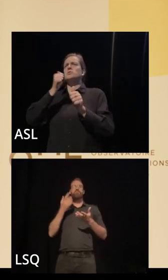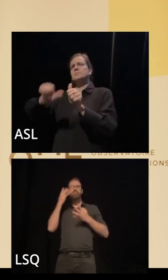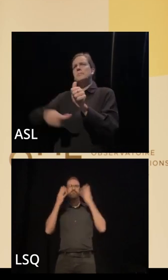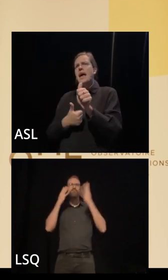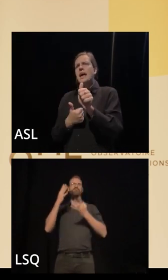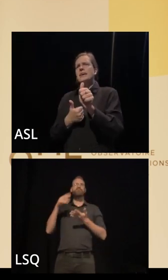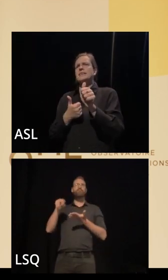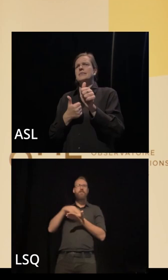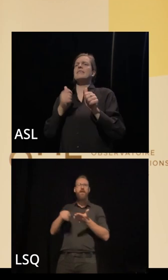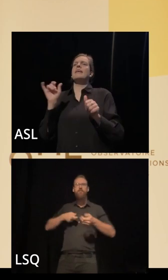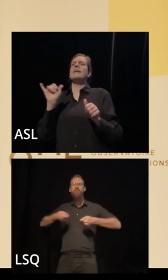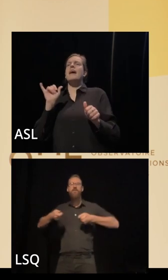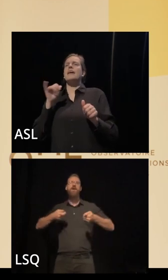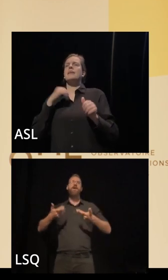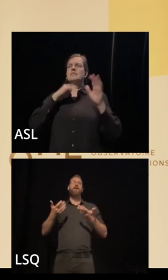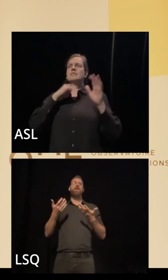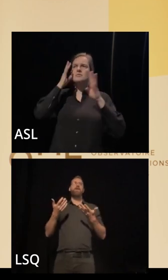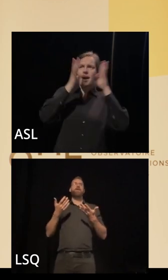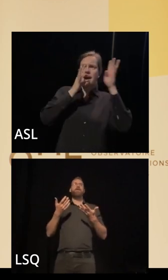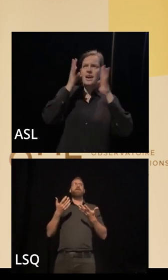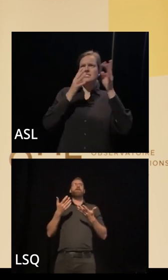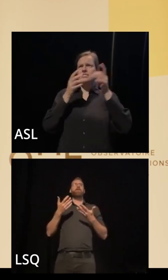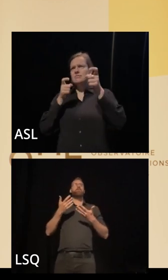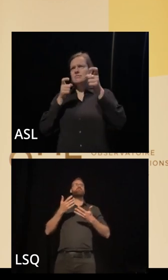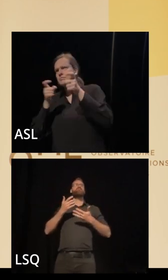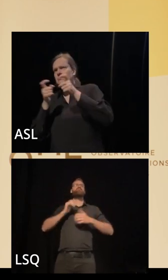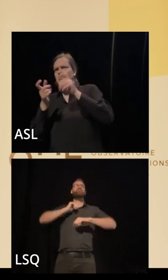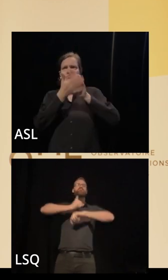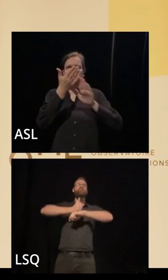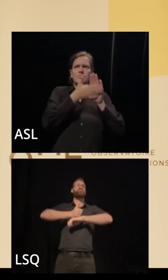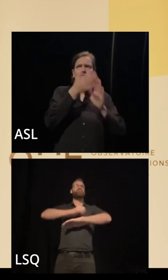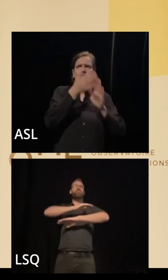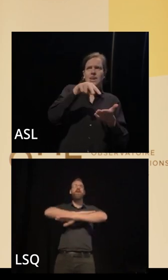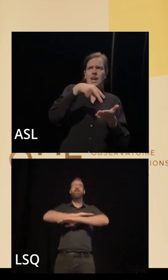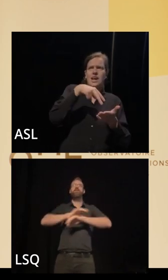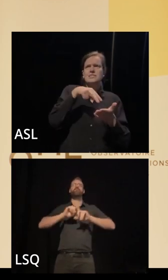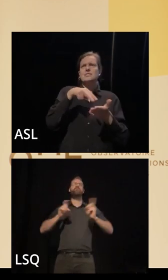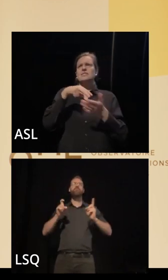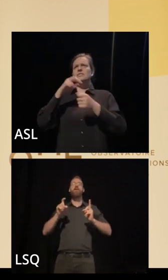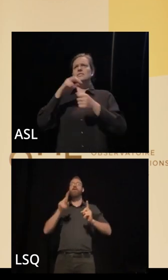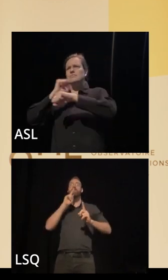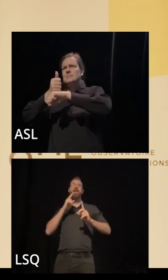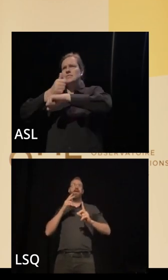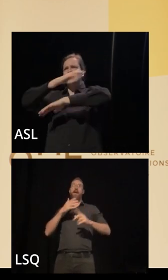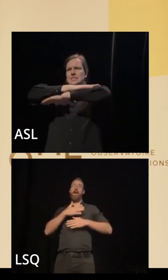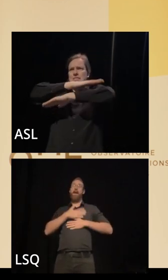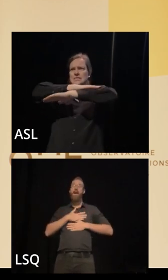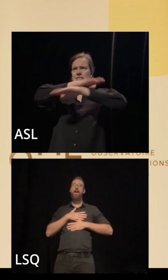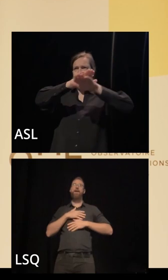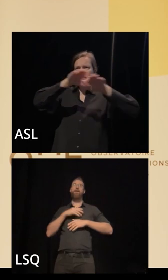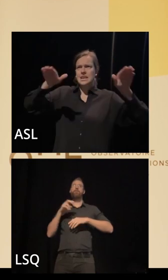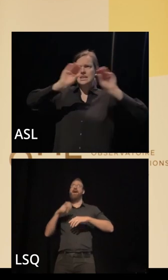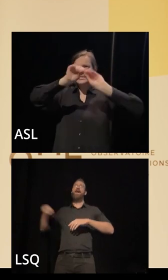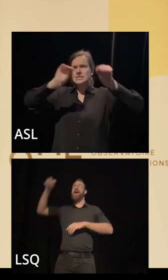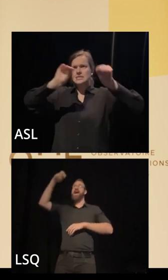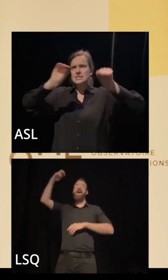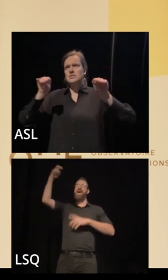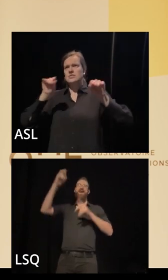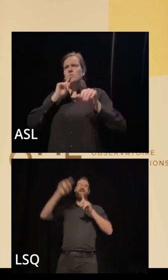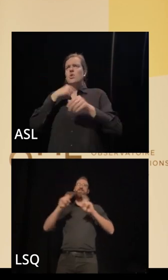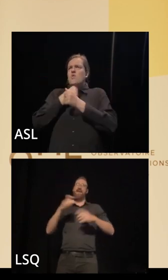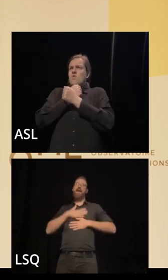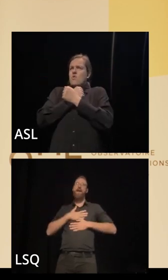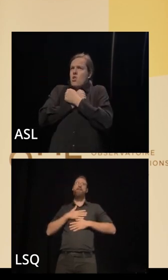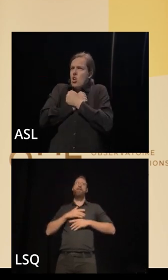niveau des chorégraphies, ou au niveau assistance mise en scène et tout ça. Mais je ne suis pas acrobate moi-même, même si j'adore l'aérien. Vous ne serez pas surpris de la